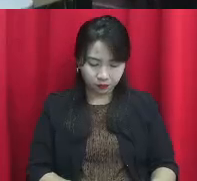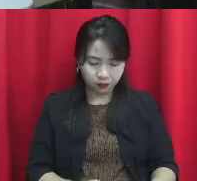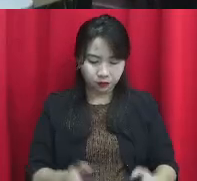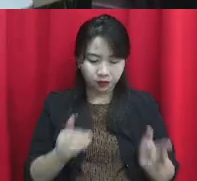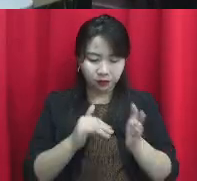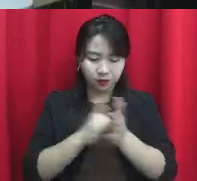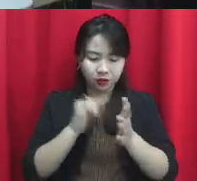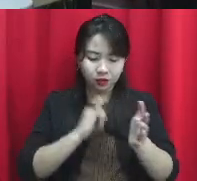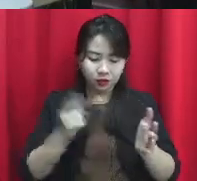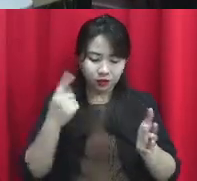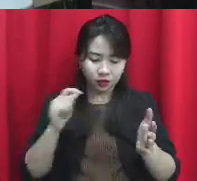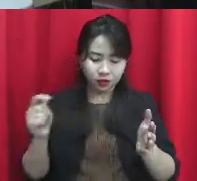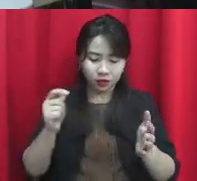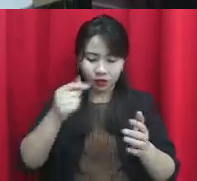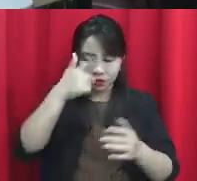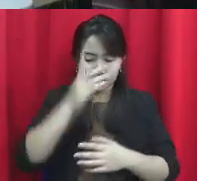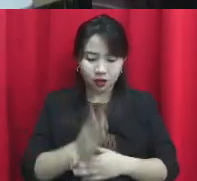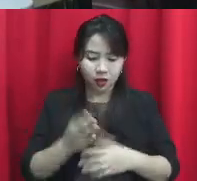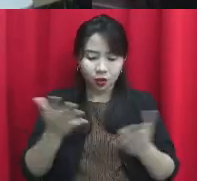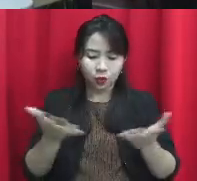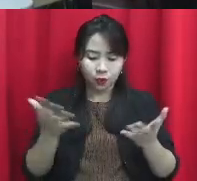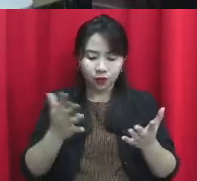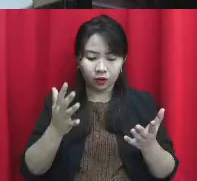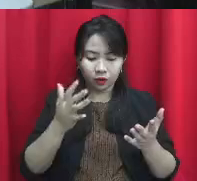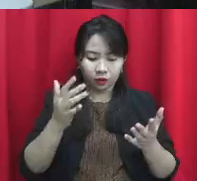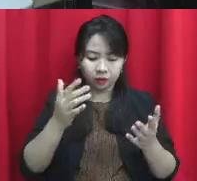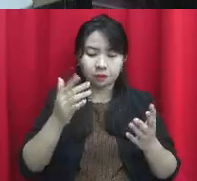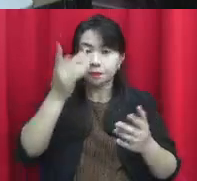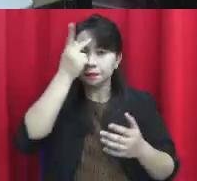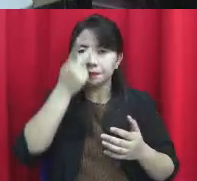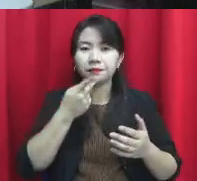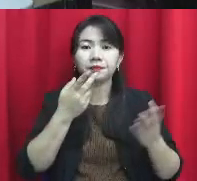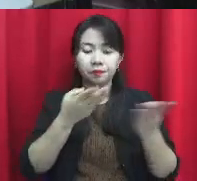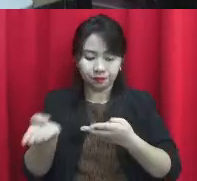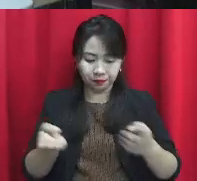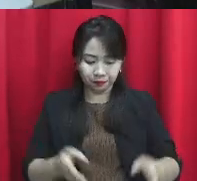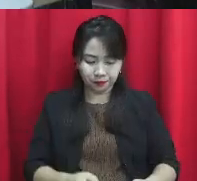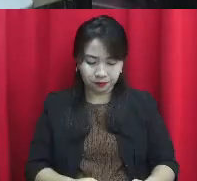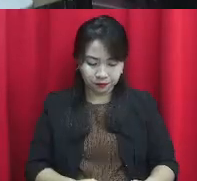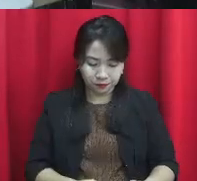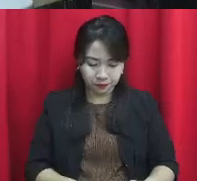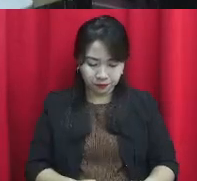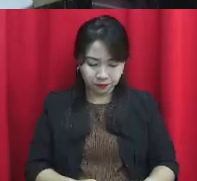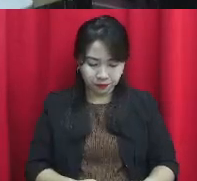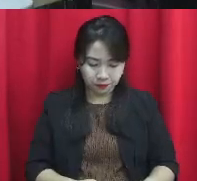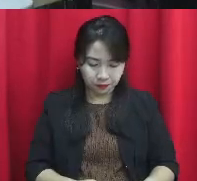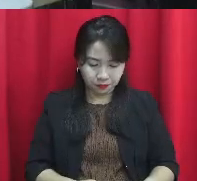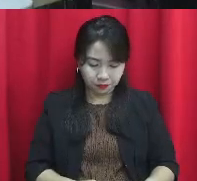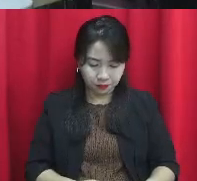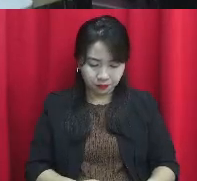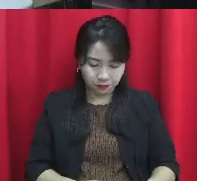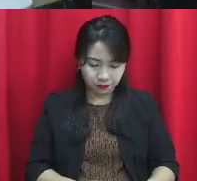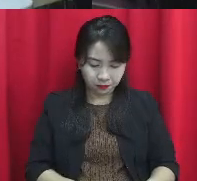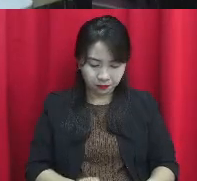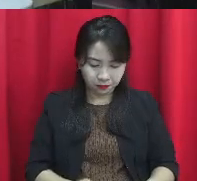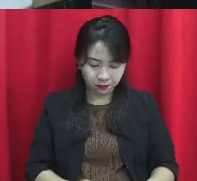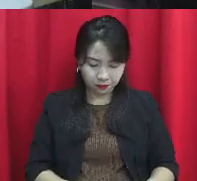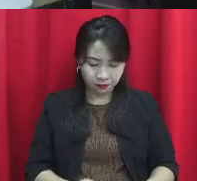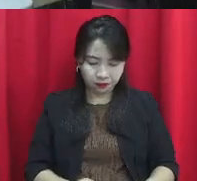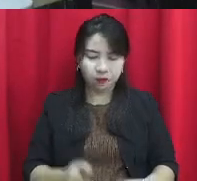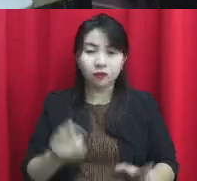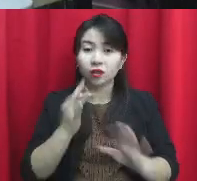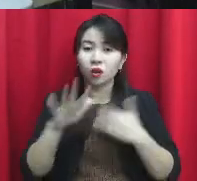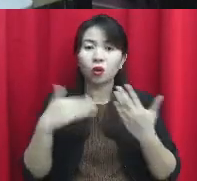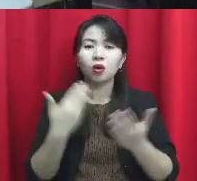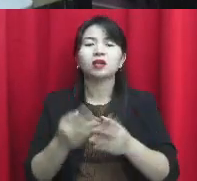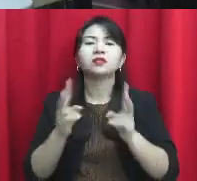kung saan dinadala sila ng magulang nila without knowing and some of them ay matagal na po dito sa simbahan lumaki na sa simbahan but they're just